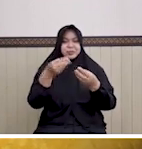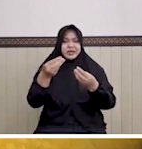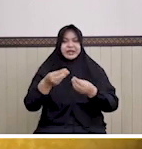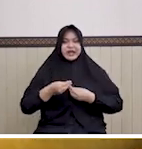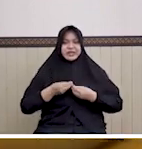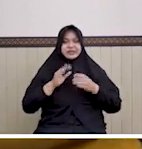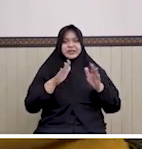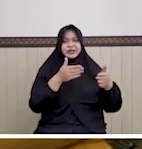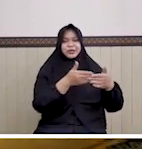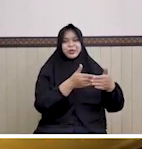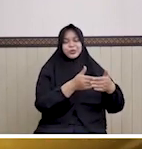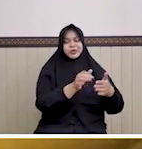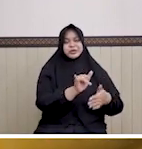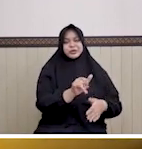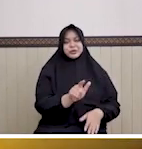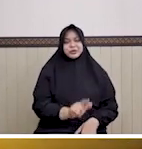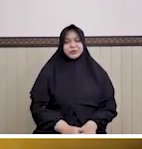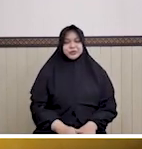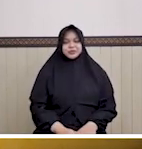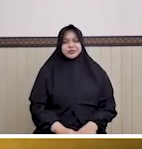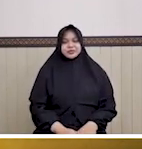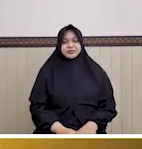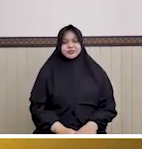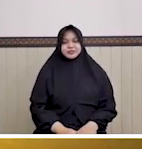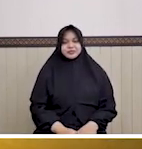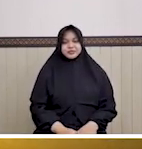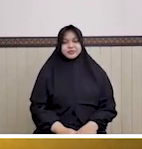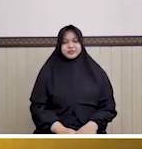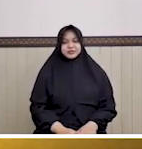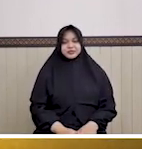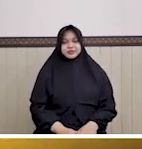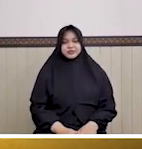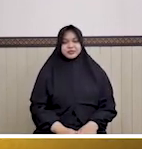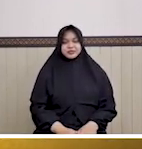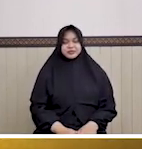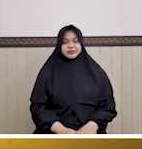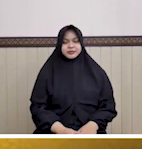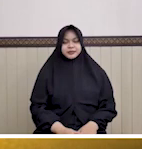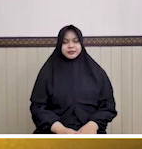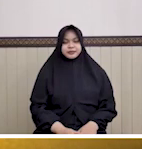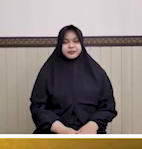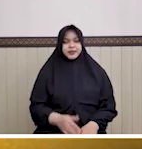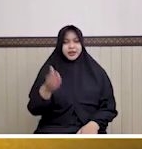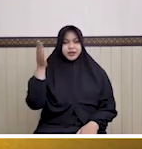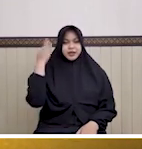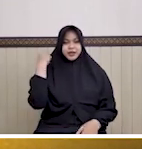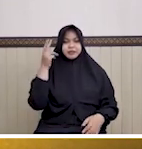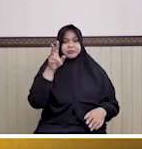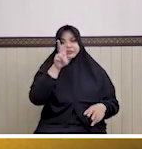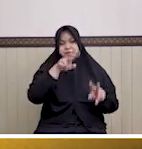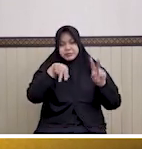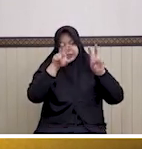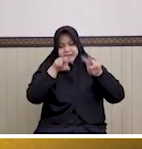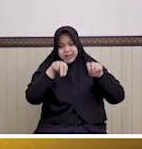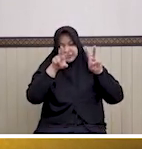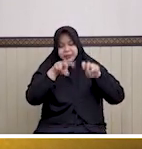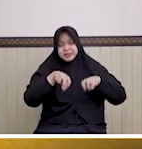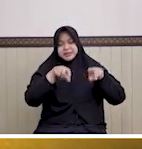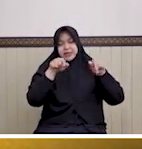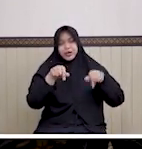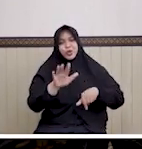nah hal-hal seperti itu terus eh apa ya itu tadi pemeriksaan pemeriksaan itu tidak harus